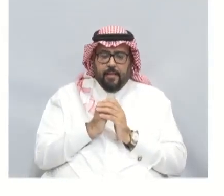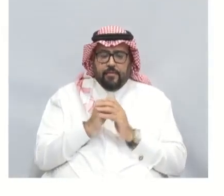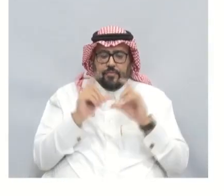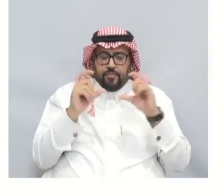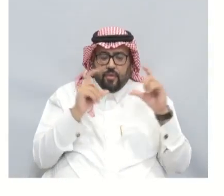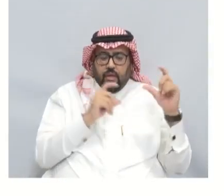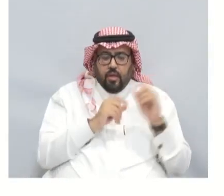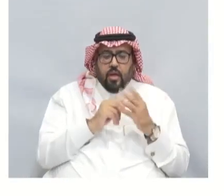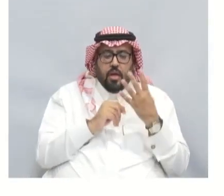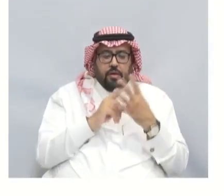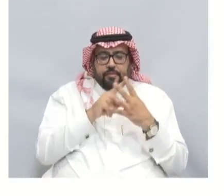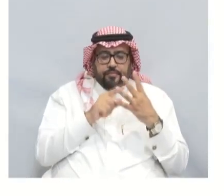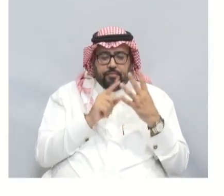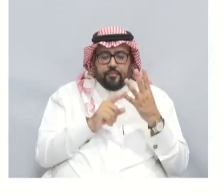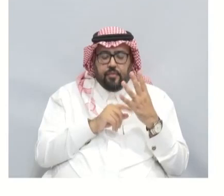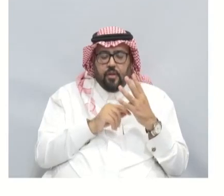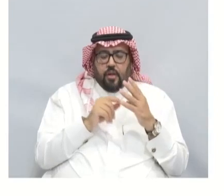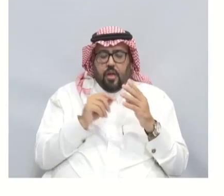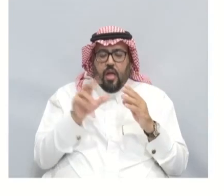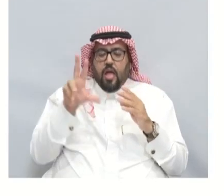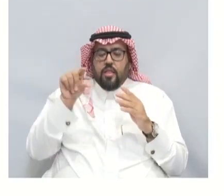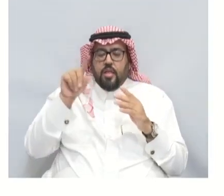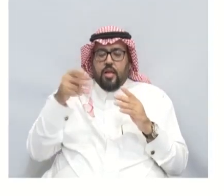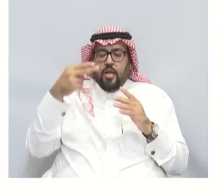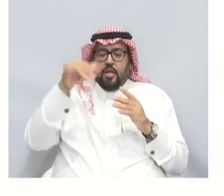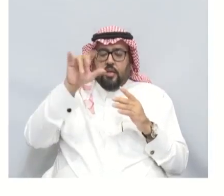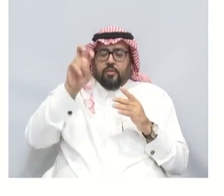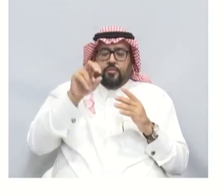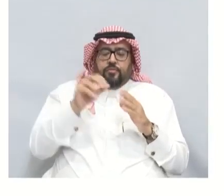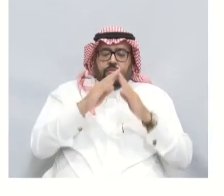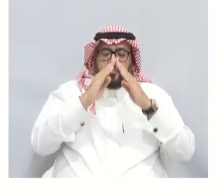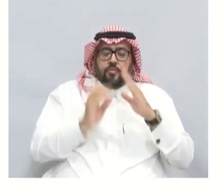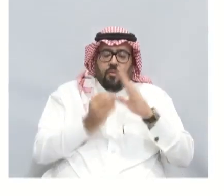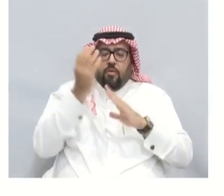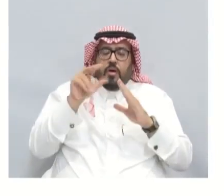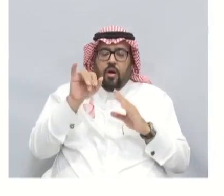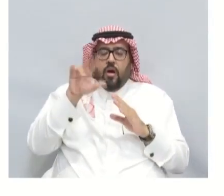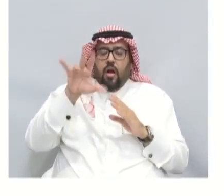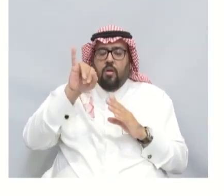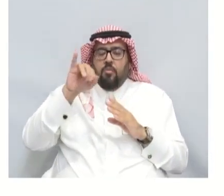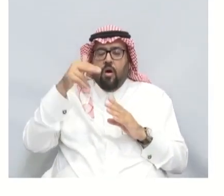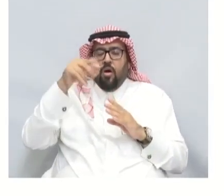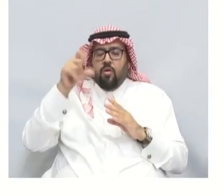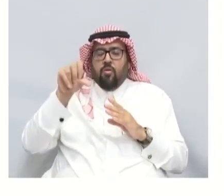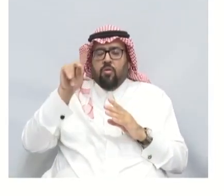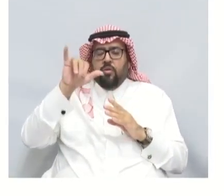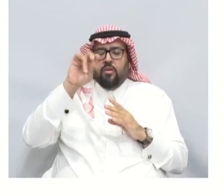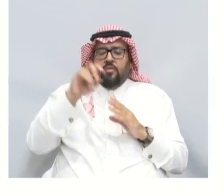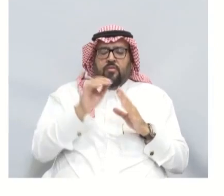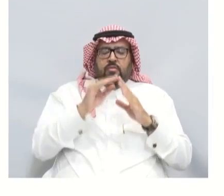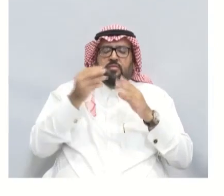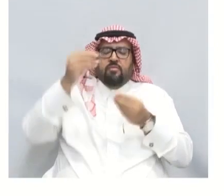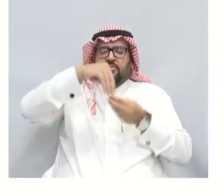أشكالها أخذنا 4 أشكال، براكين درعية، براكين مخروطية، براكين مركبة، وثوران للشقوق،